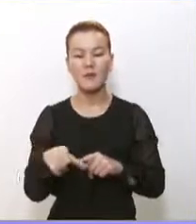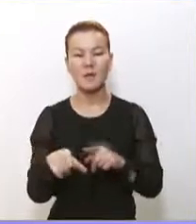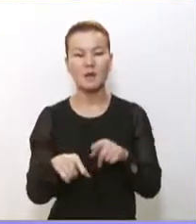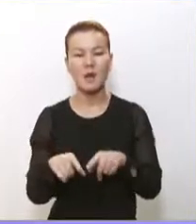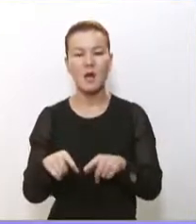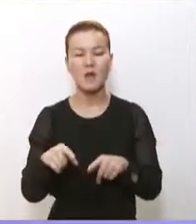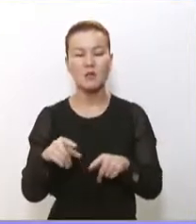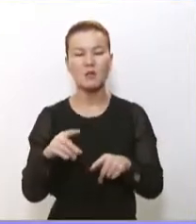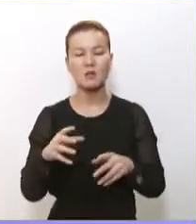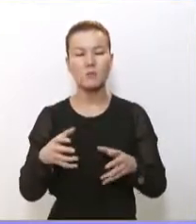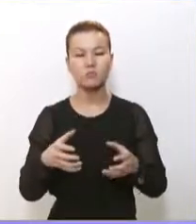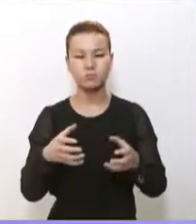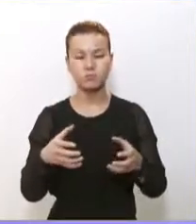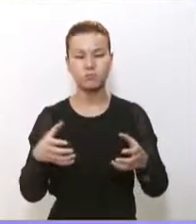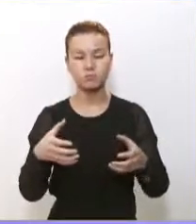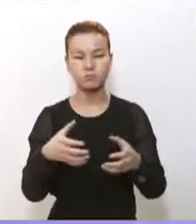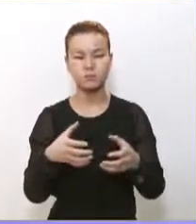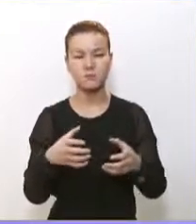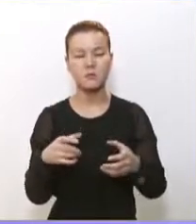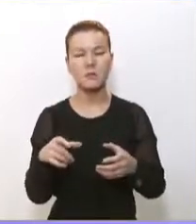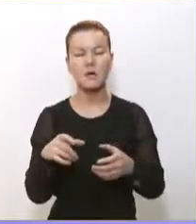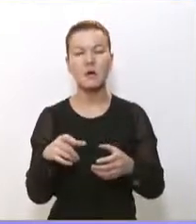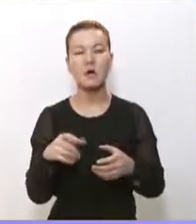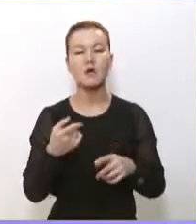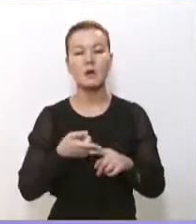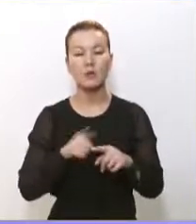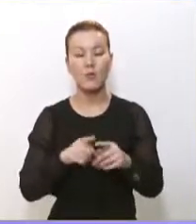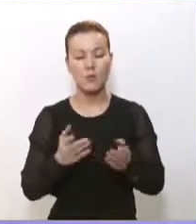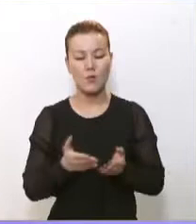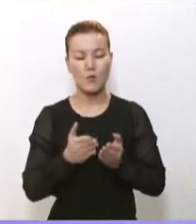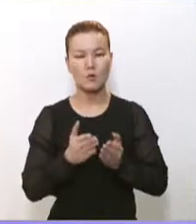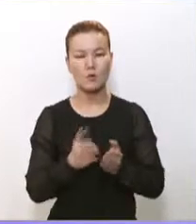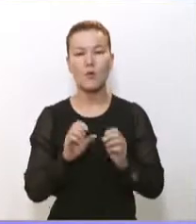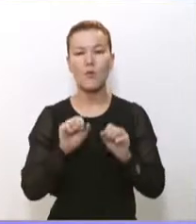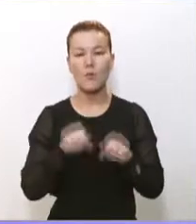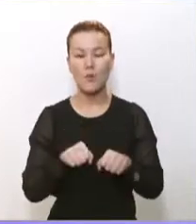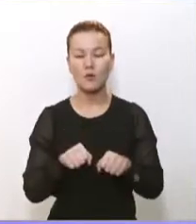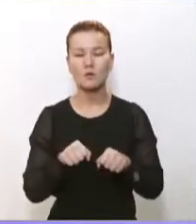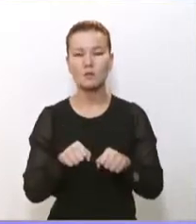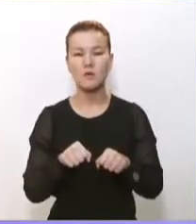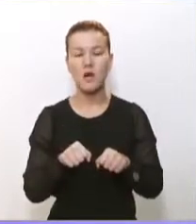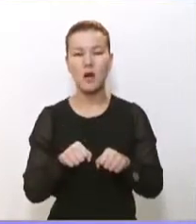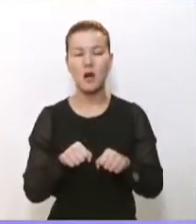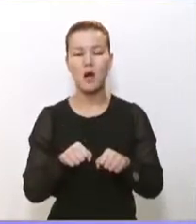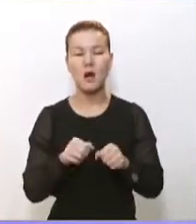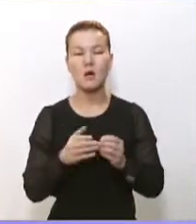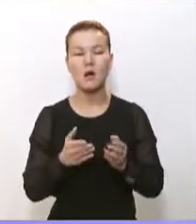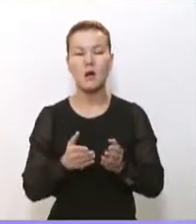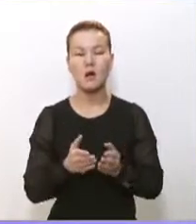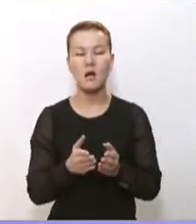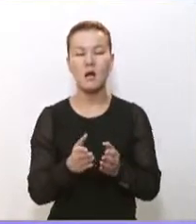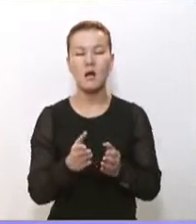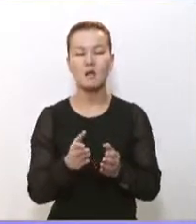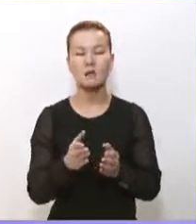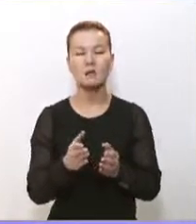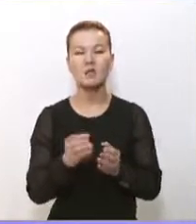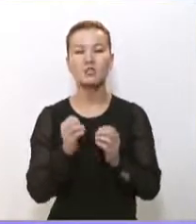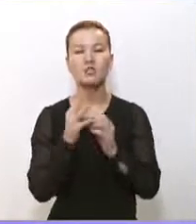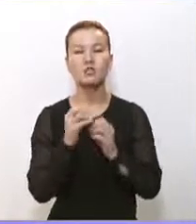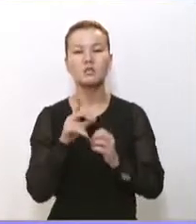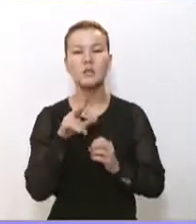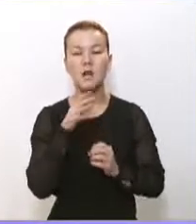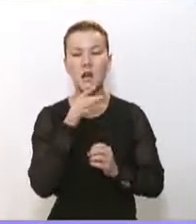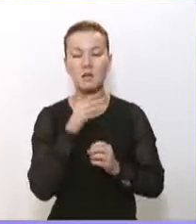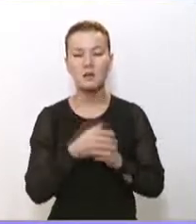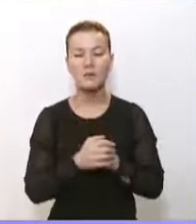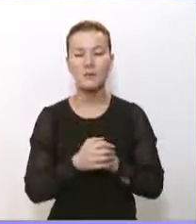лодках. На такой лодке можно покататься с 14 лет, ребята. Рафтинг –